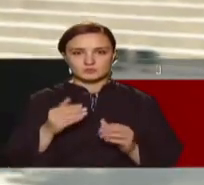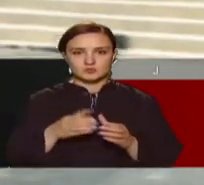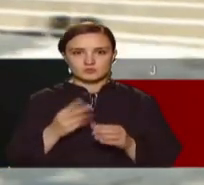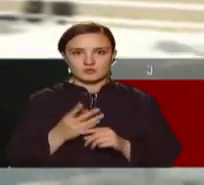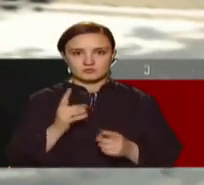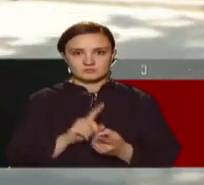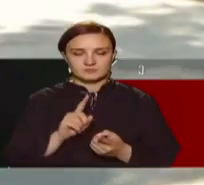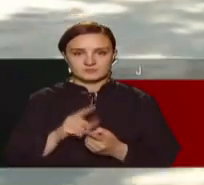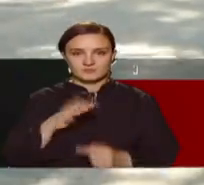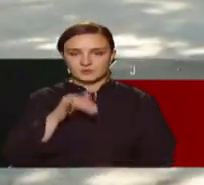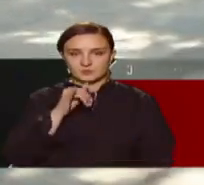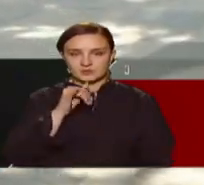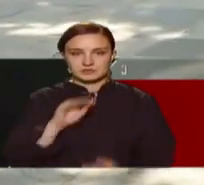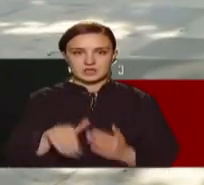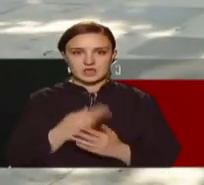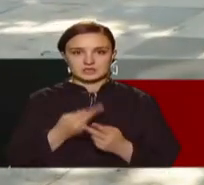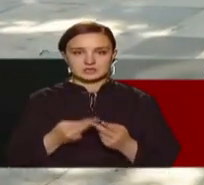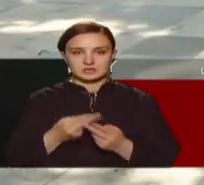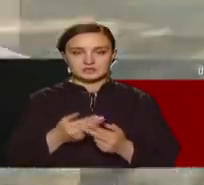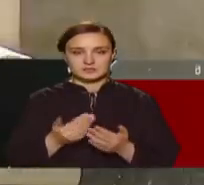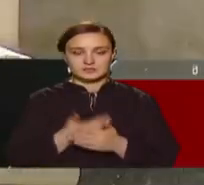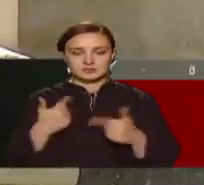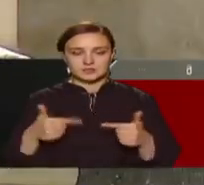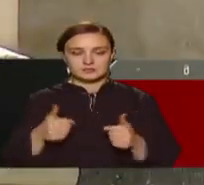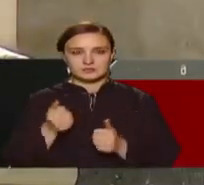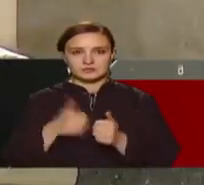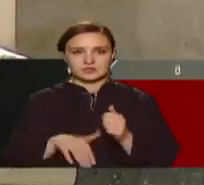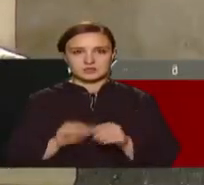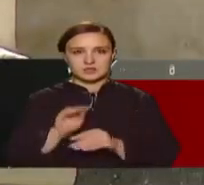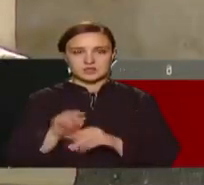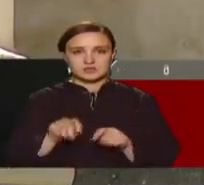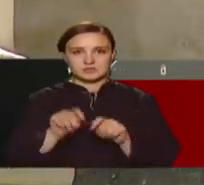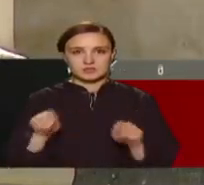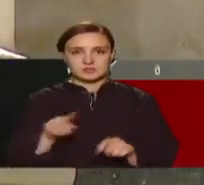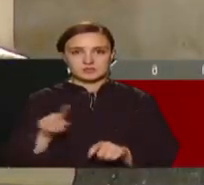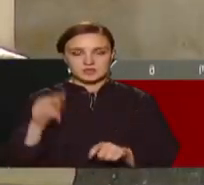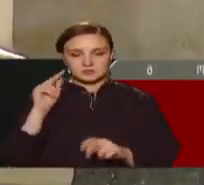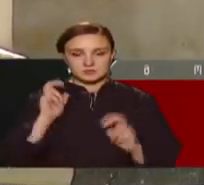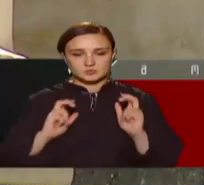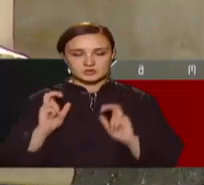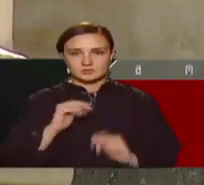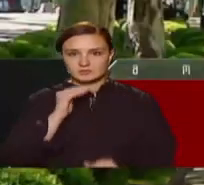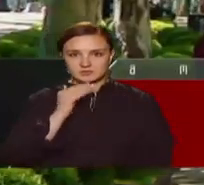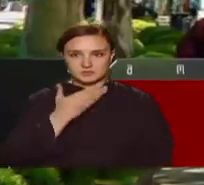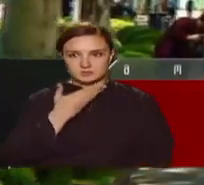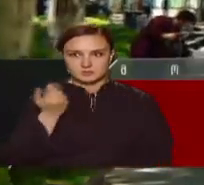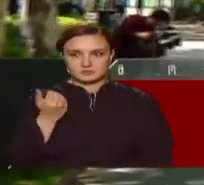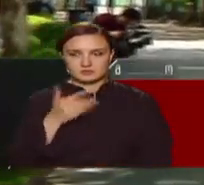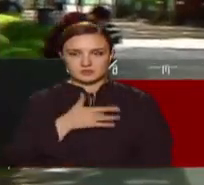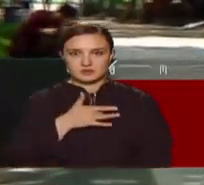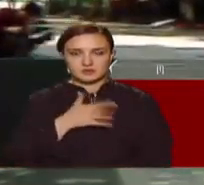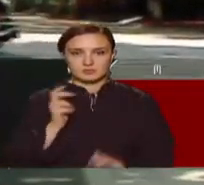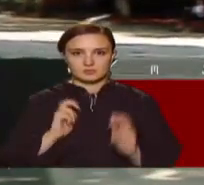ორჯერ შეხვდა. ქუთაისსა და ახალციხეში ახალი საგამოცდო ცენტრები დაემატა, თუმცა სტუდენტებისთვის ეს საკმარისი არ არის.